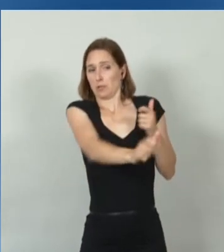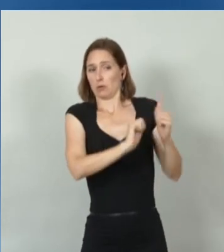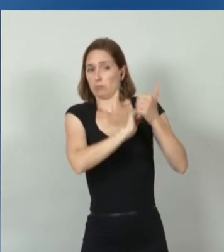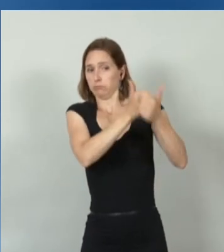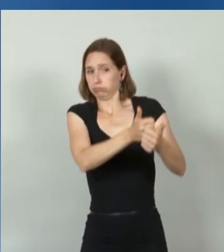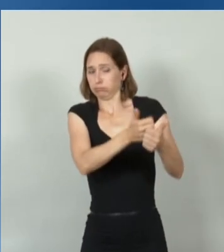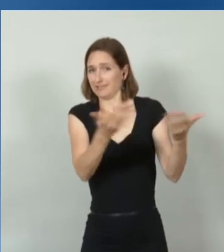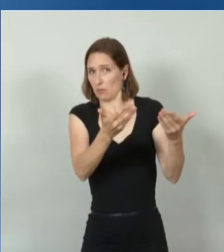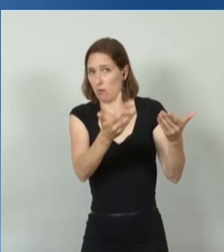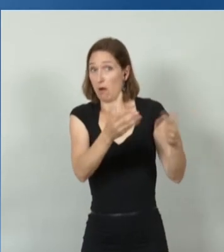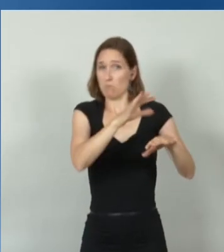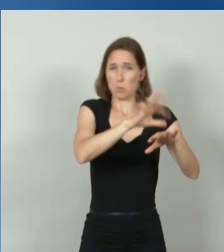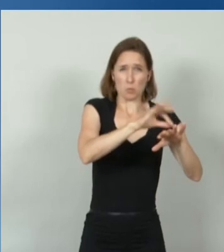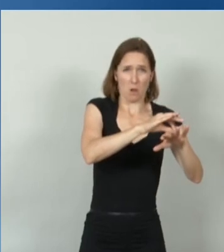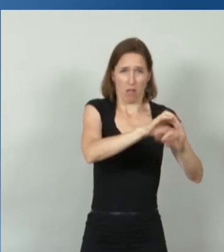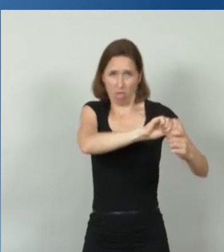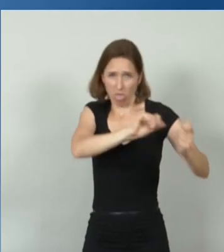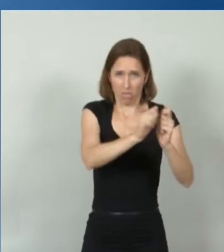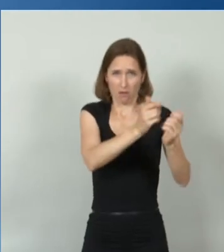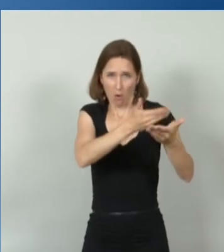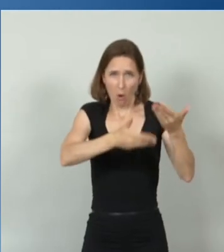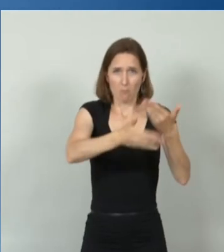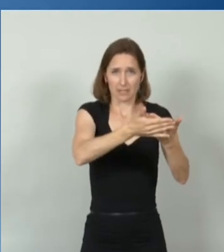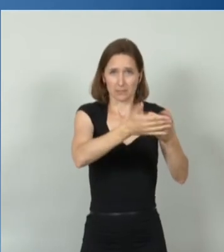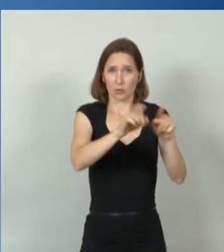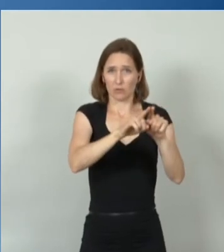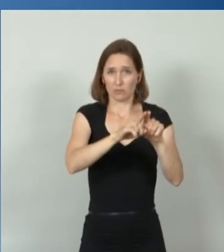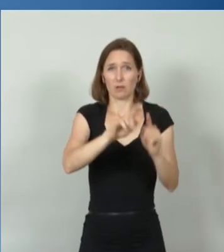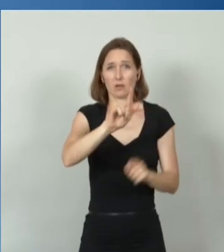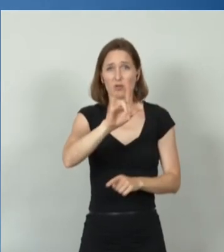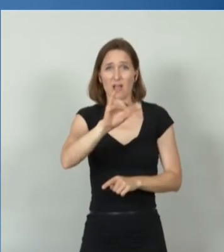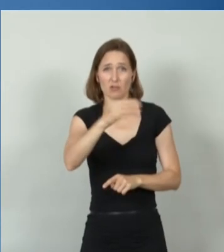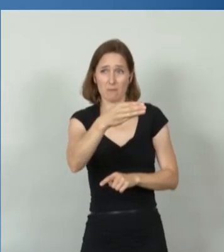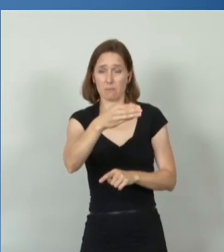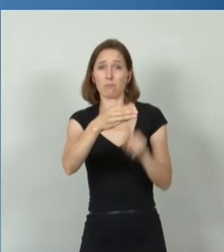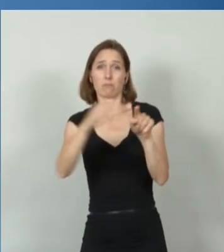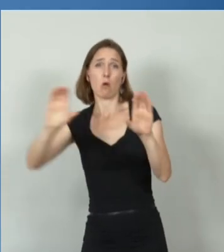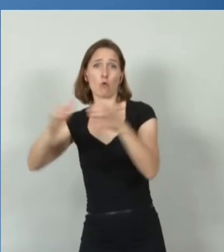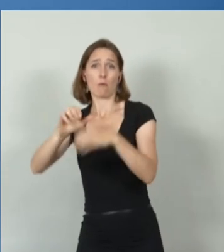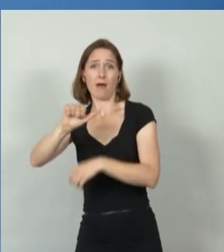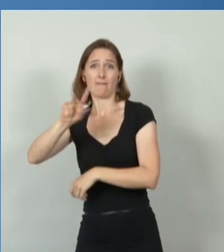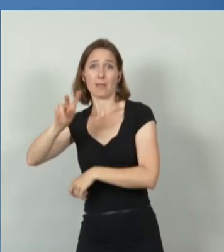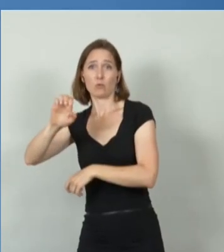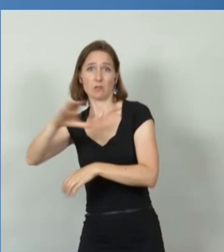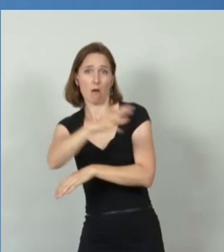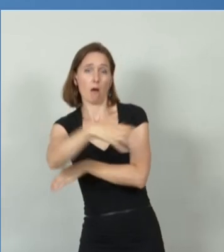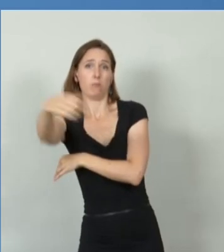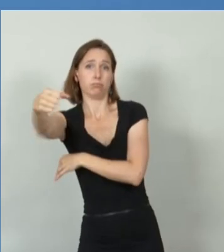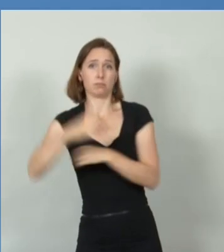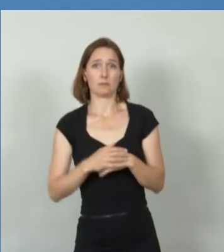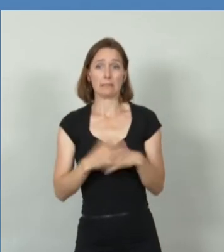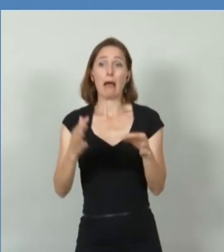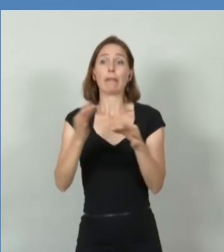2020 et la nullité de la reprise de l'UMG GHM par le groupe avec une audience de mise en état est fixée au 21 septembre